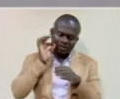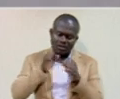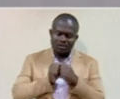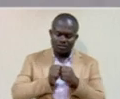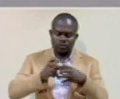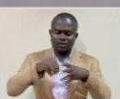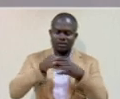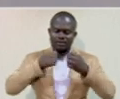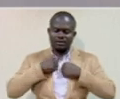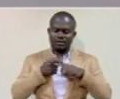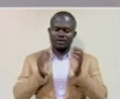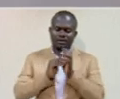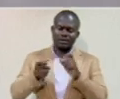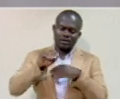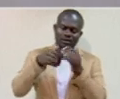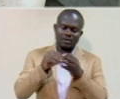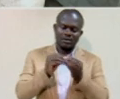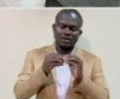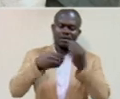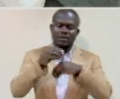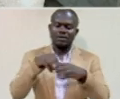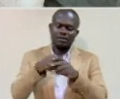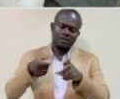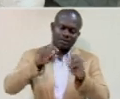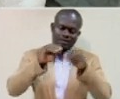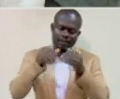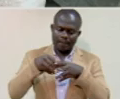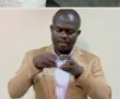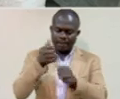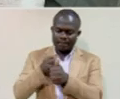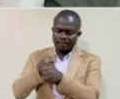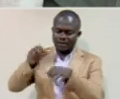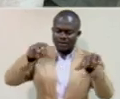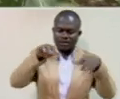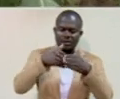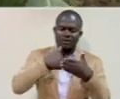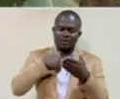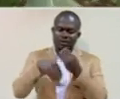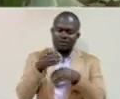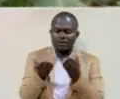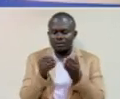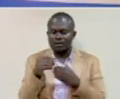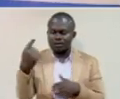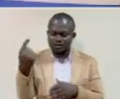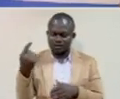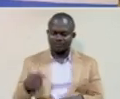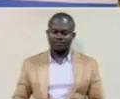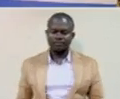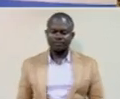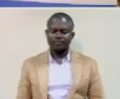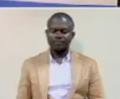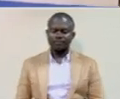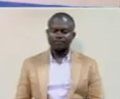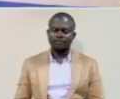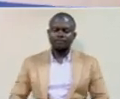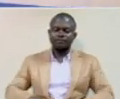mu Rwanda ndetse no kongera umubare w'abacuruzi b'inyongera musaruro ku buryo buri kagari kazagira umucuruzi nibura umwe masoko ajyana